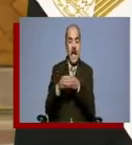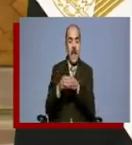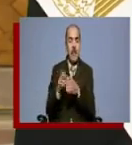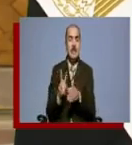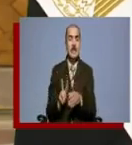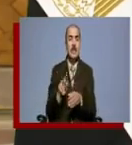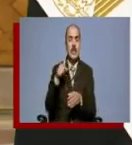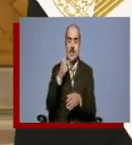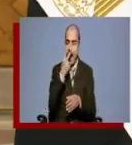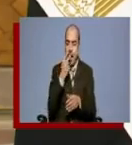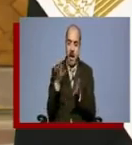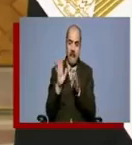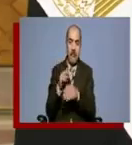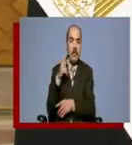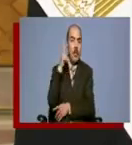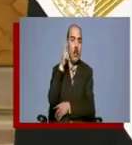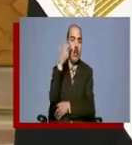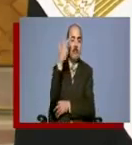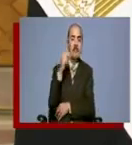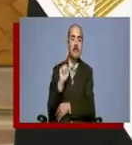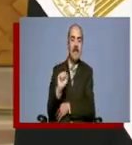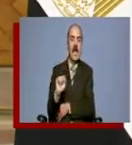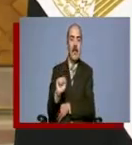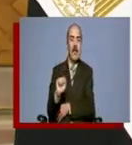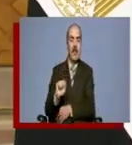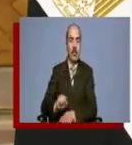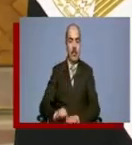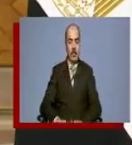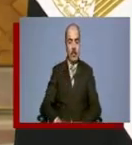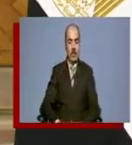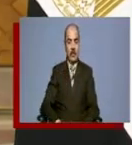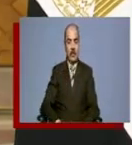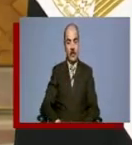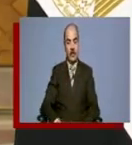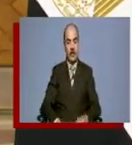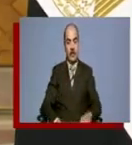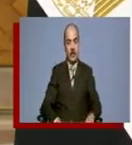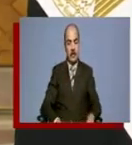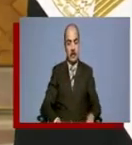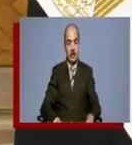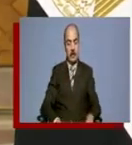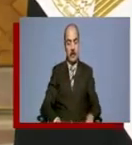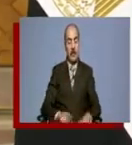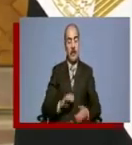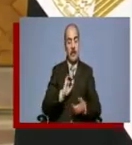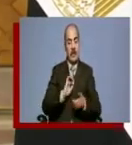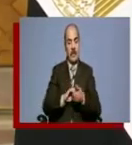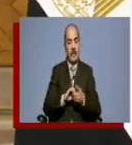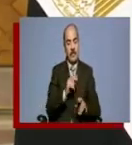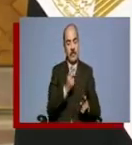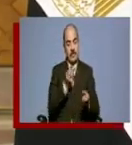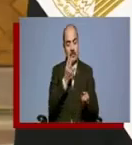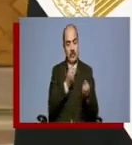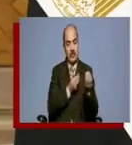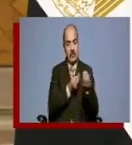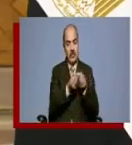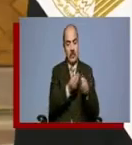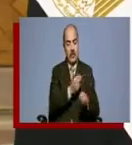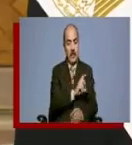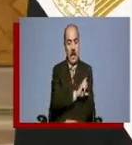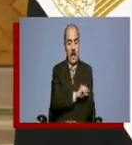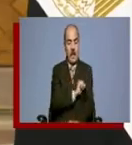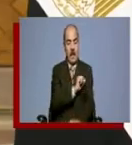محمد فواد حسين ه ناس كتيره اتكلموا عنها لكن محمد فواد حسين هو اللي محطوط على الغلاب برض دي تصحيح للمعلومه لان في عدد كتير